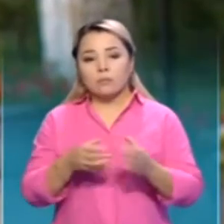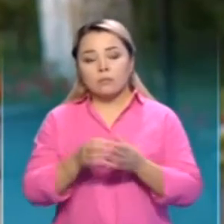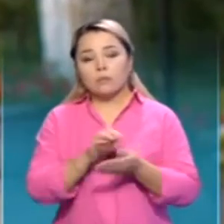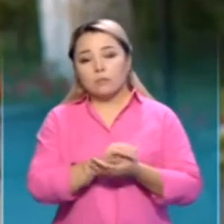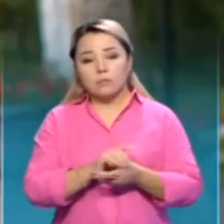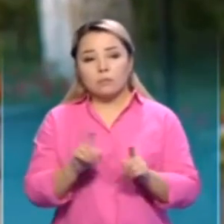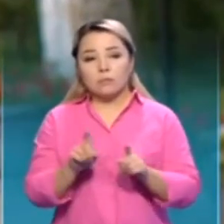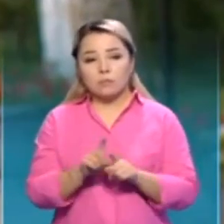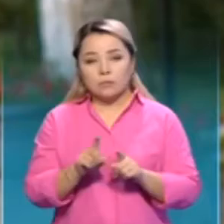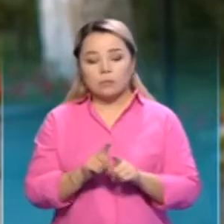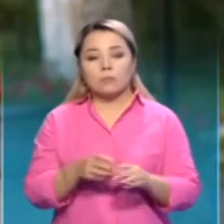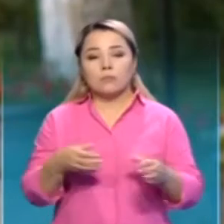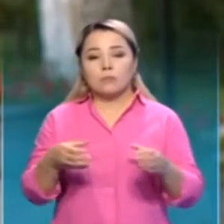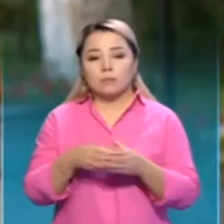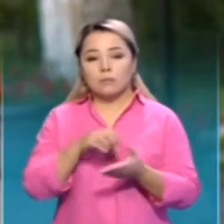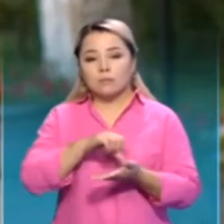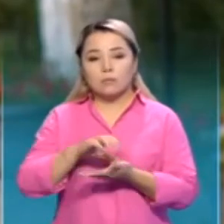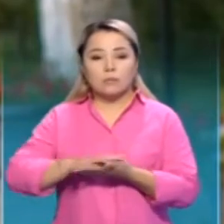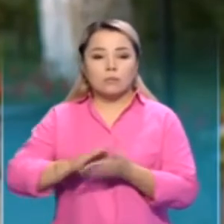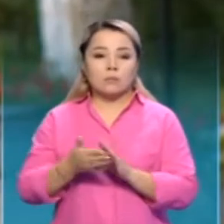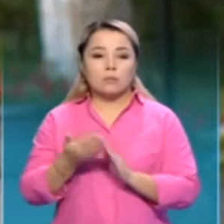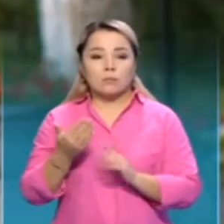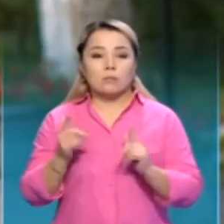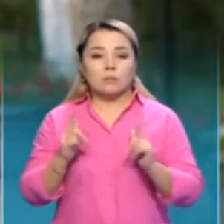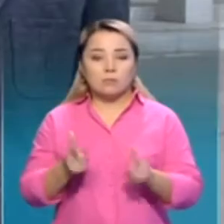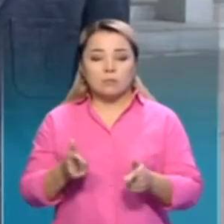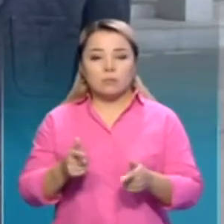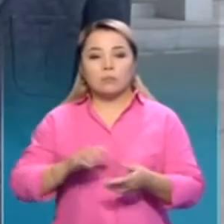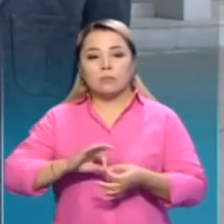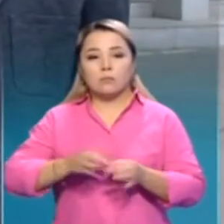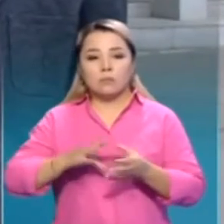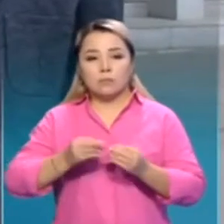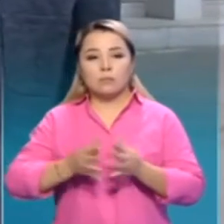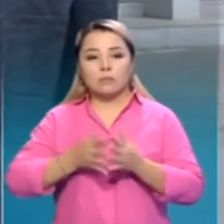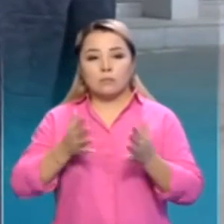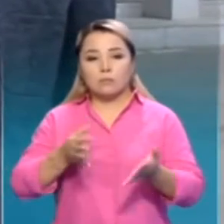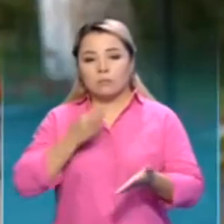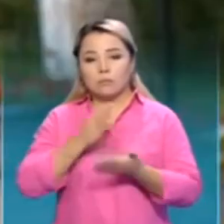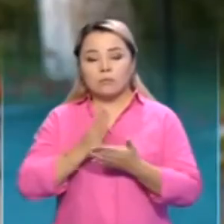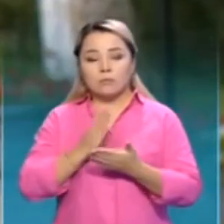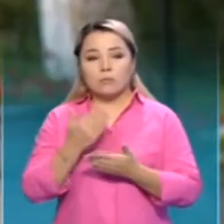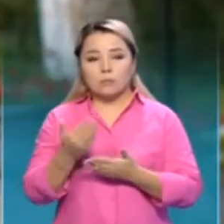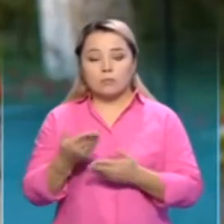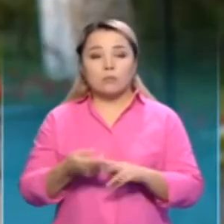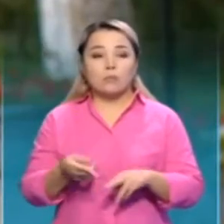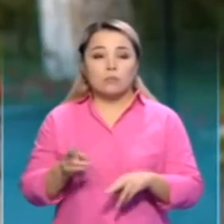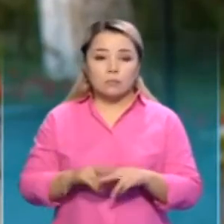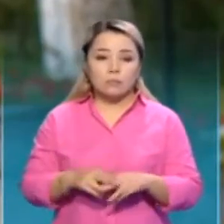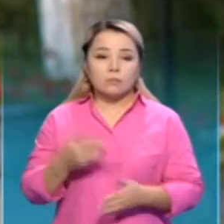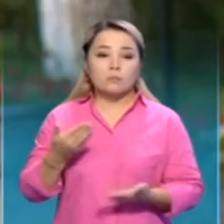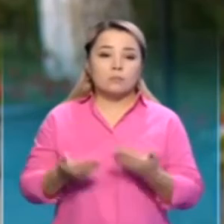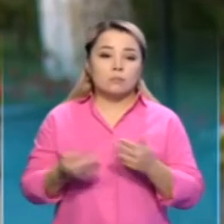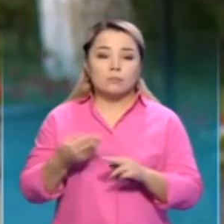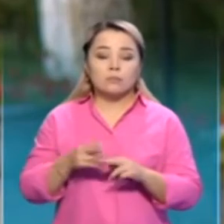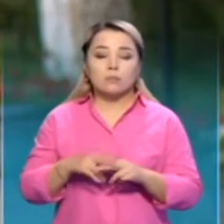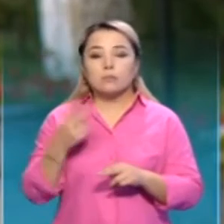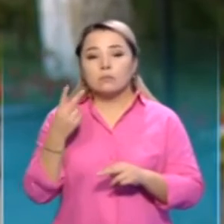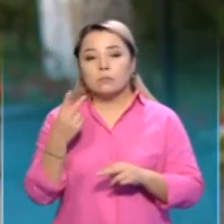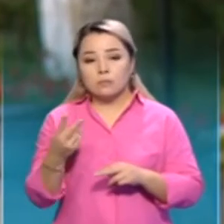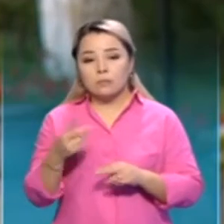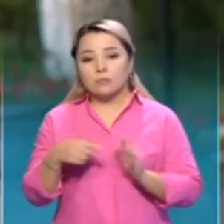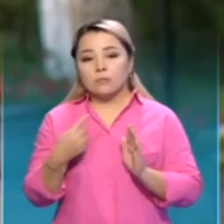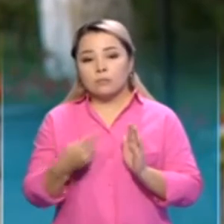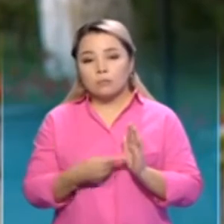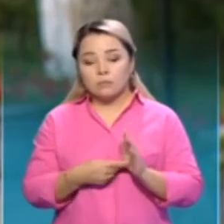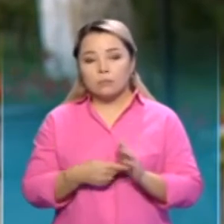татулық және конфессияаралық келісімнің мығым берік болғандығы. Өйткені, егер де осы екі